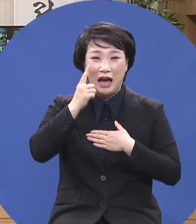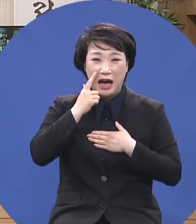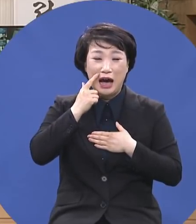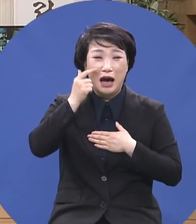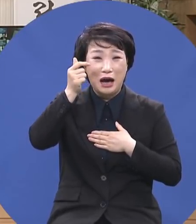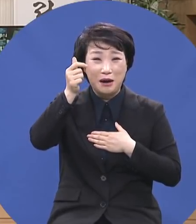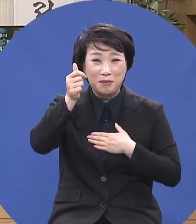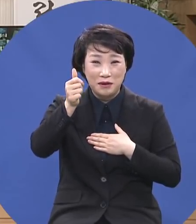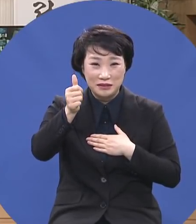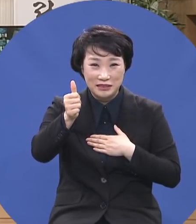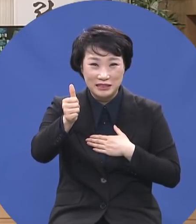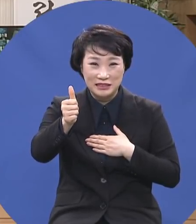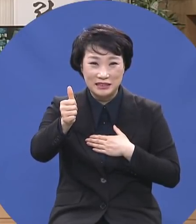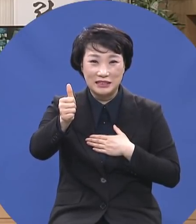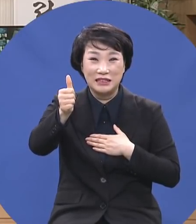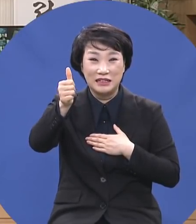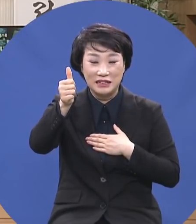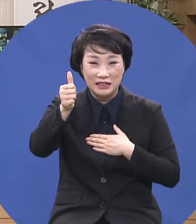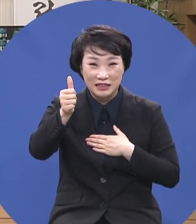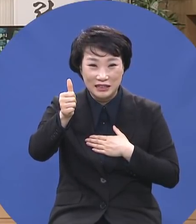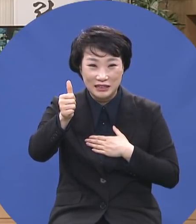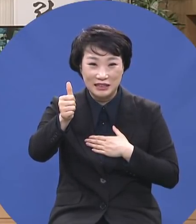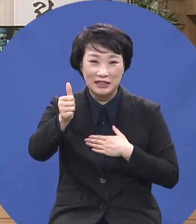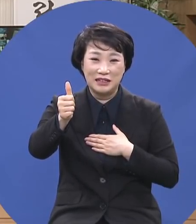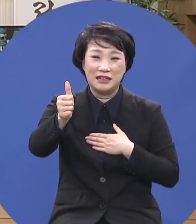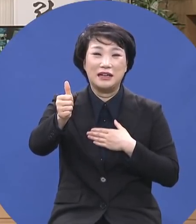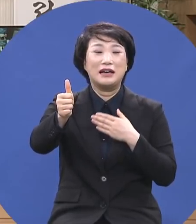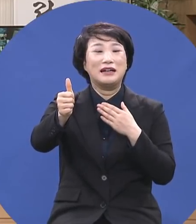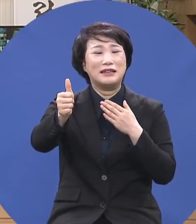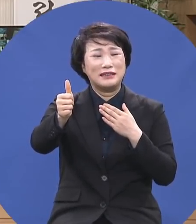아버지, 아버지,